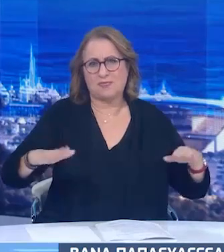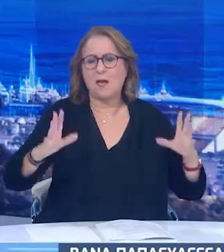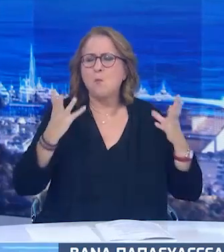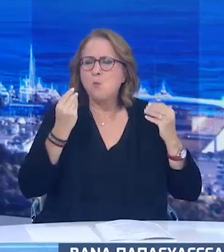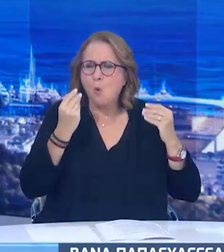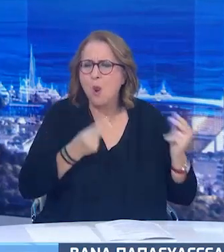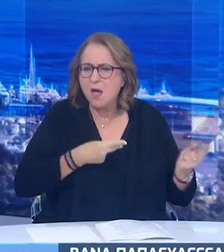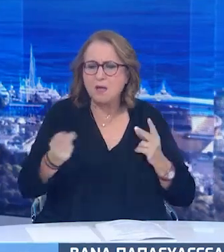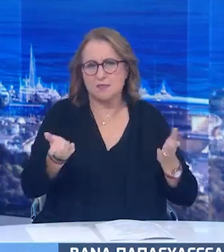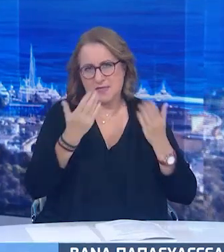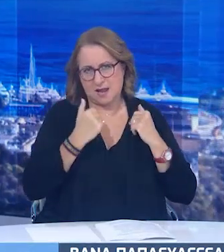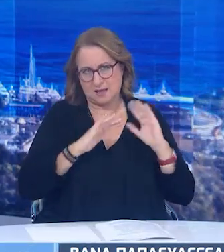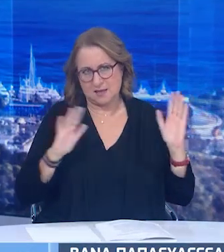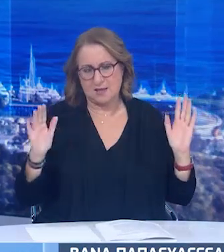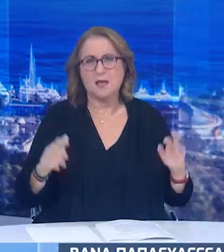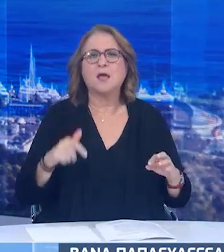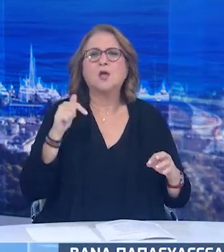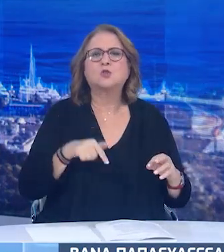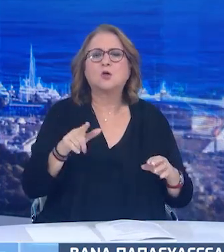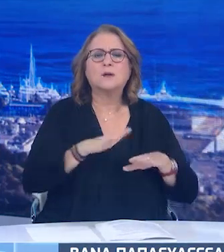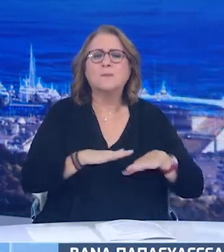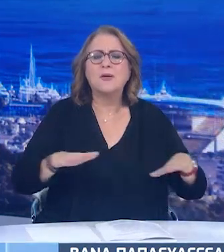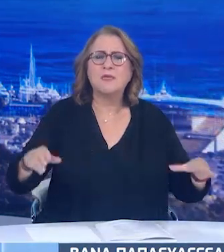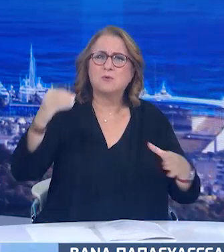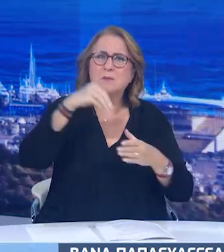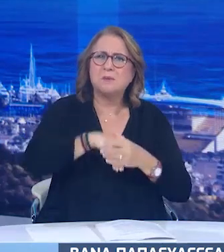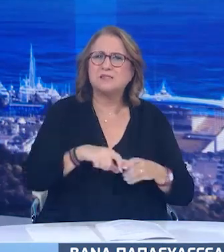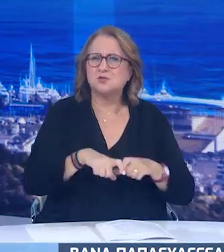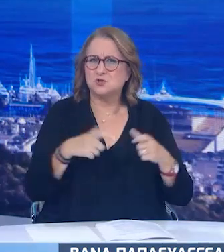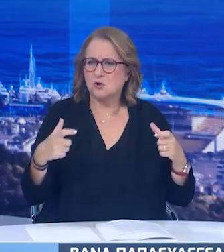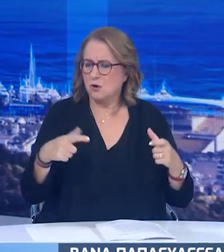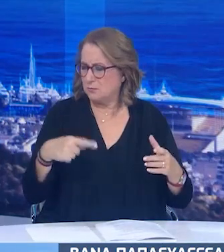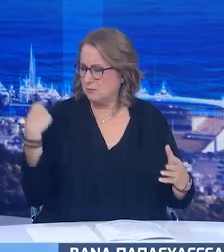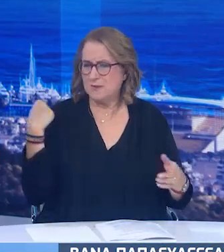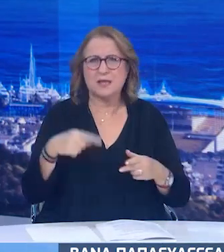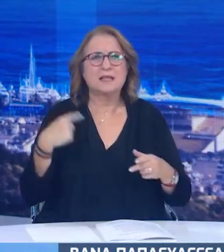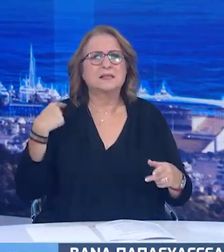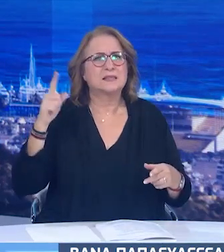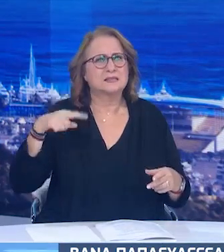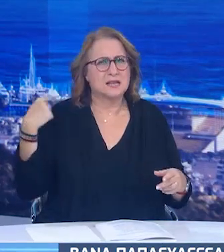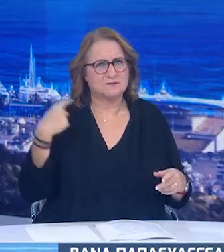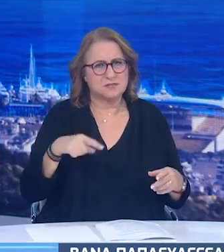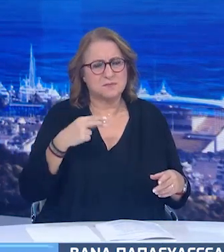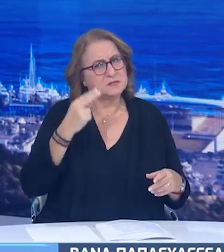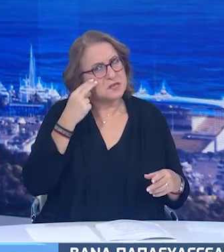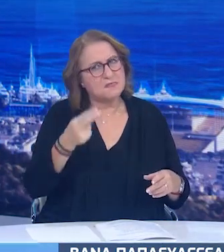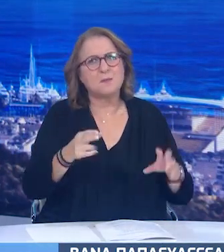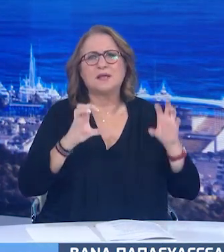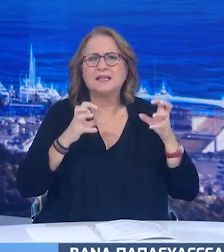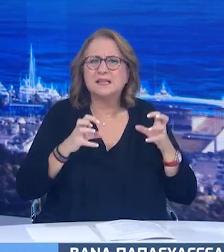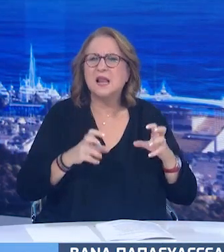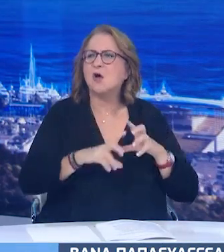Αναφέρομαι ειδικότερα στα κρούσματα που βλέπουμε στα παιδιά σχολικής ηλικίας, γιατί τις τελευταίες μέρες έχουμε ακούσει από τα μέσα μαζικής ενημέρωσης